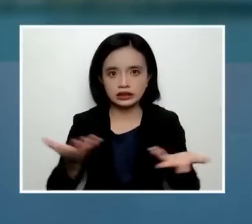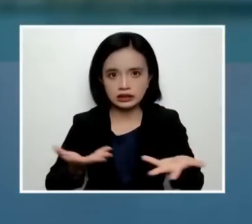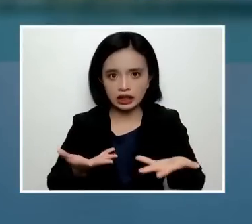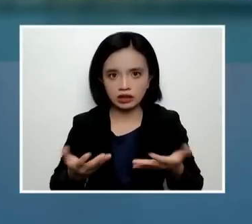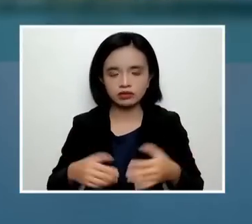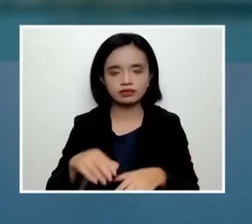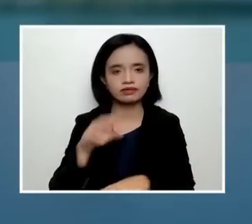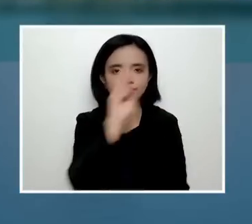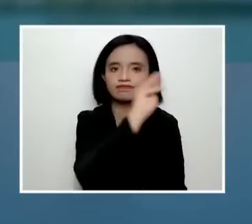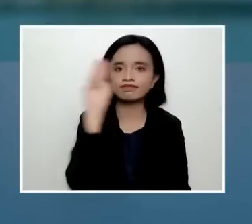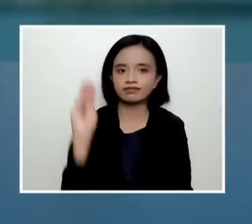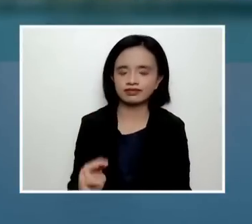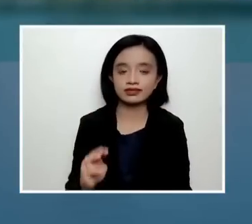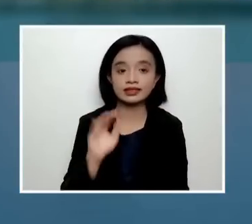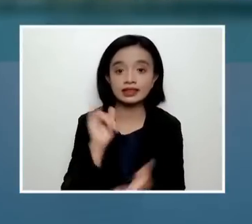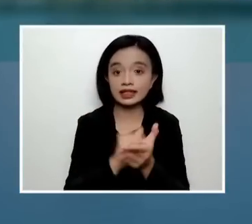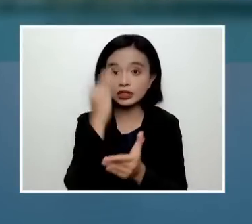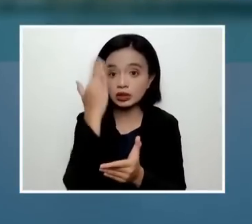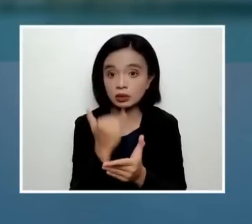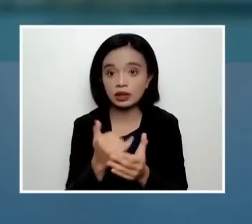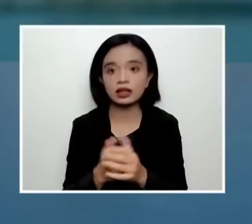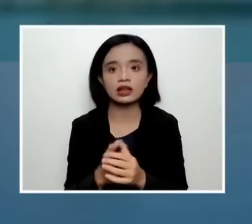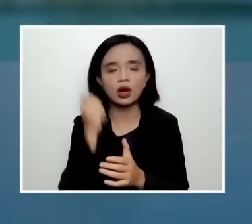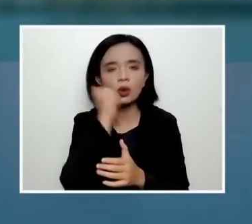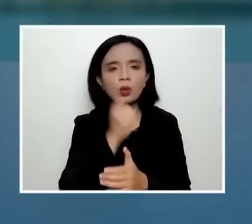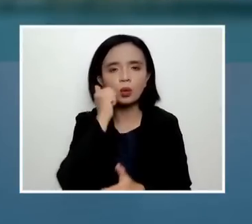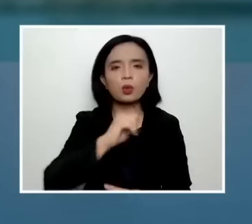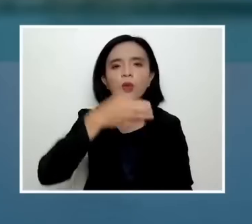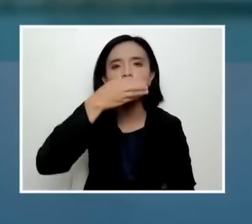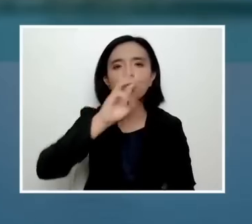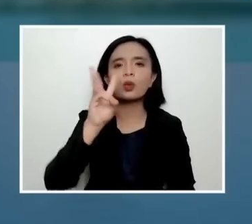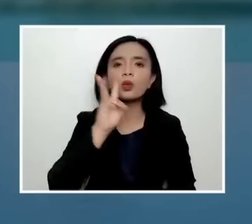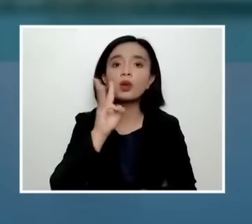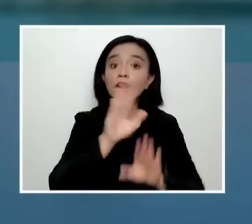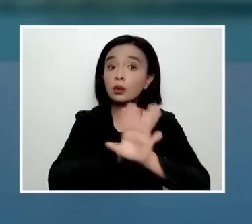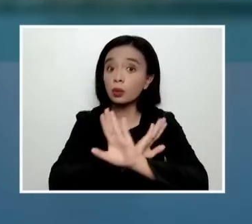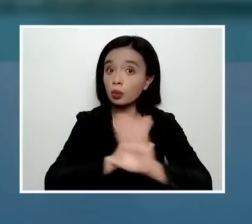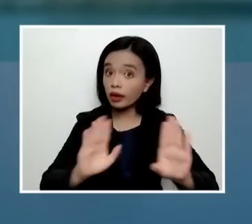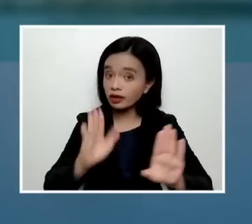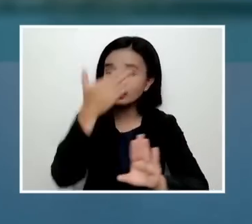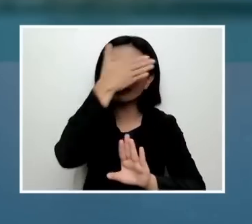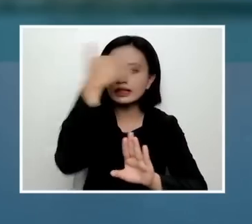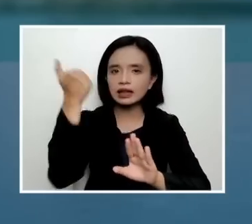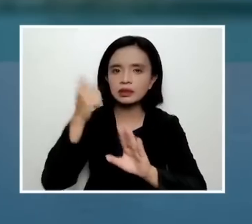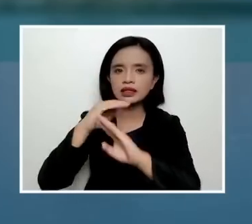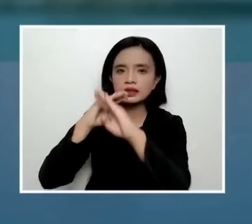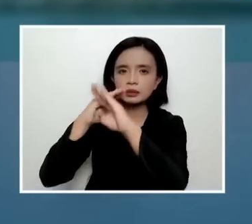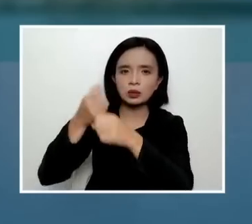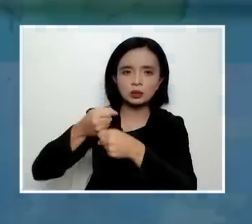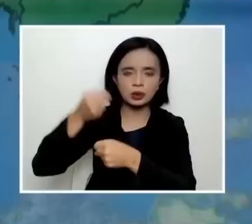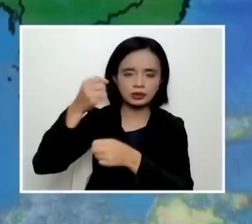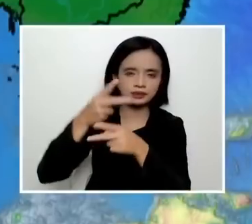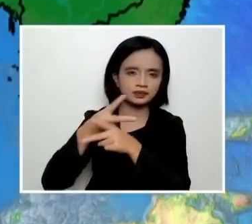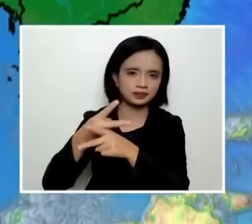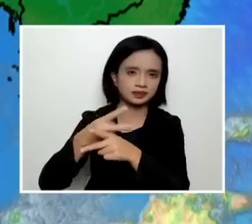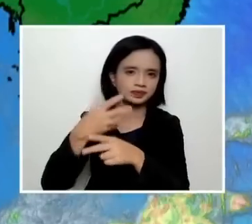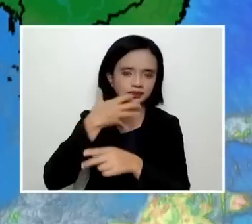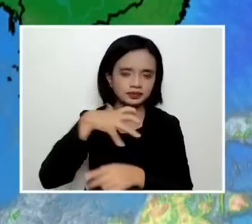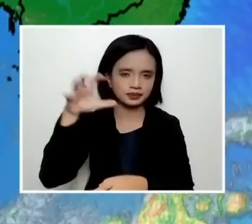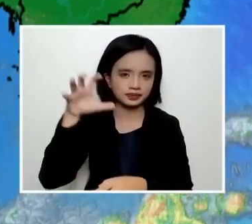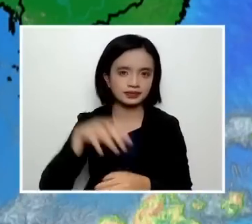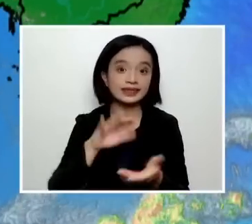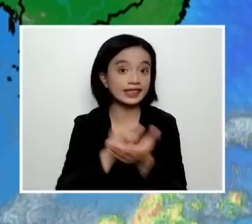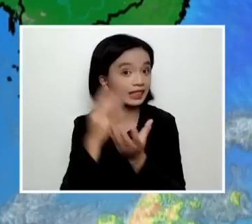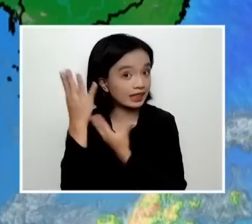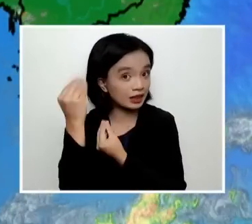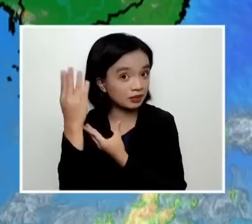Metro Manila. Kaya kapamilya, dalasan po ang pag-inom ng tubig at huwag kalimutan ang pananggalang sa init ng araw. Yan ang update sa ligay ng panahon.